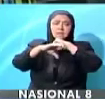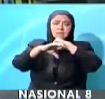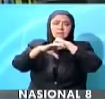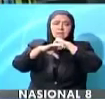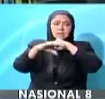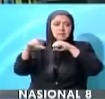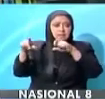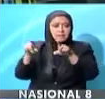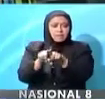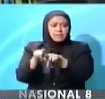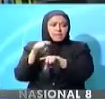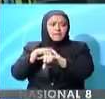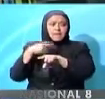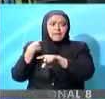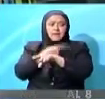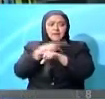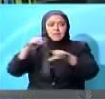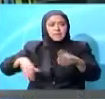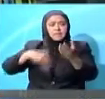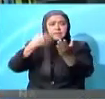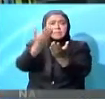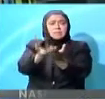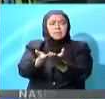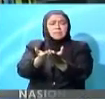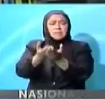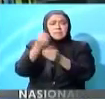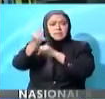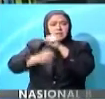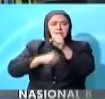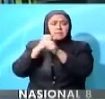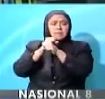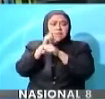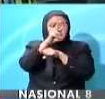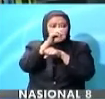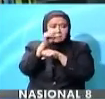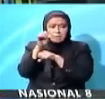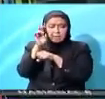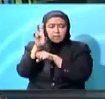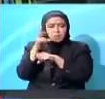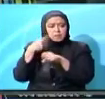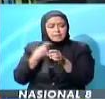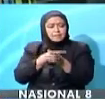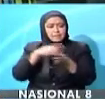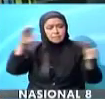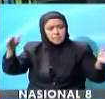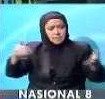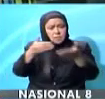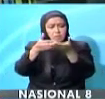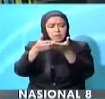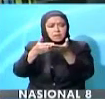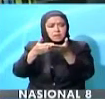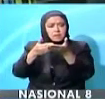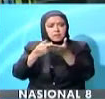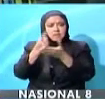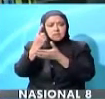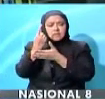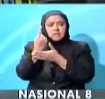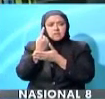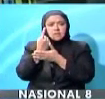kita juga telah memperkenalkan mulai tahun 2007, telah memperkenalkan